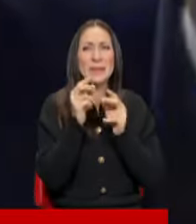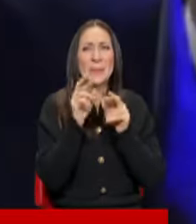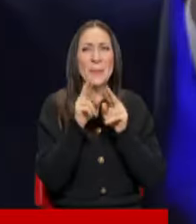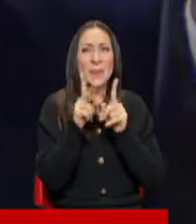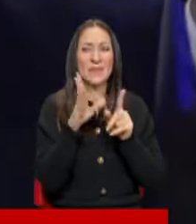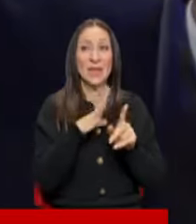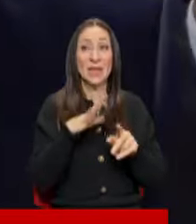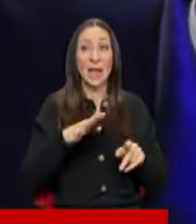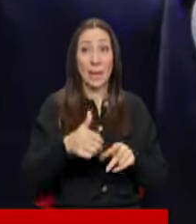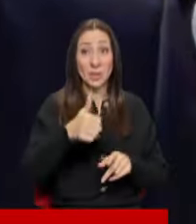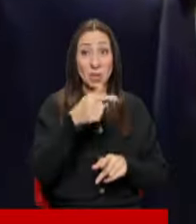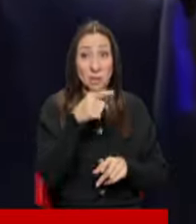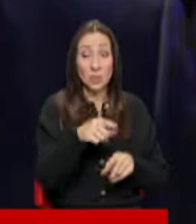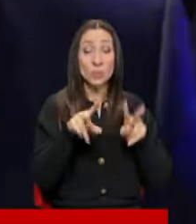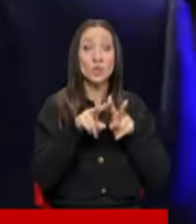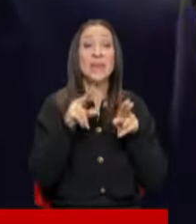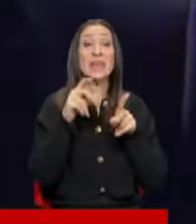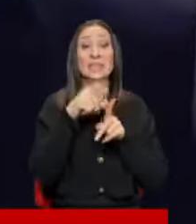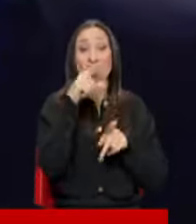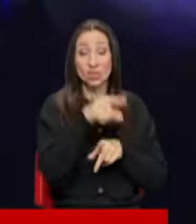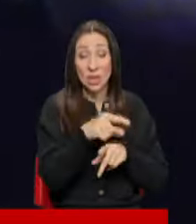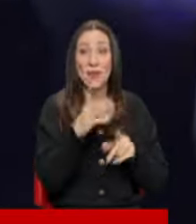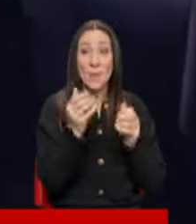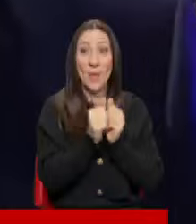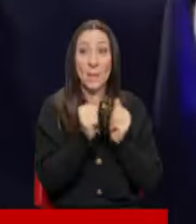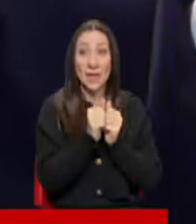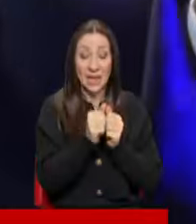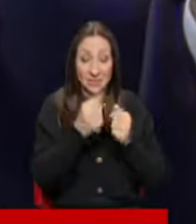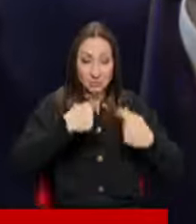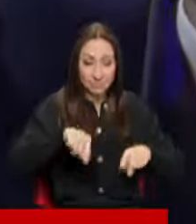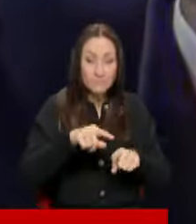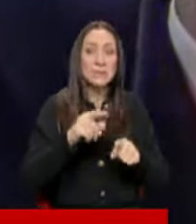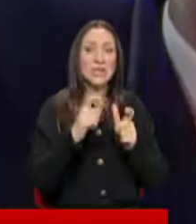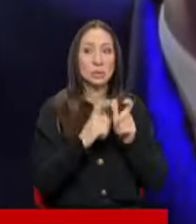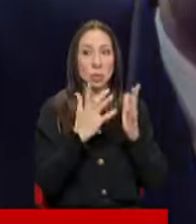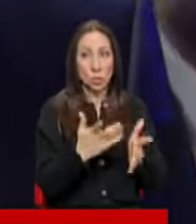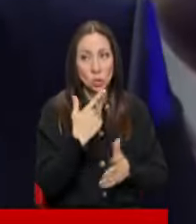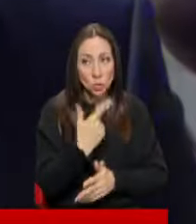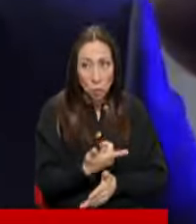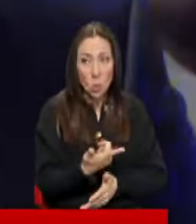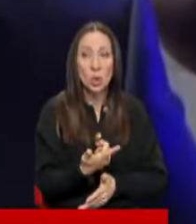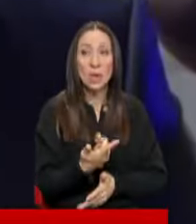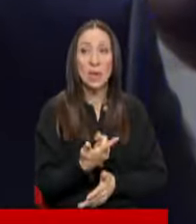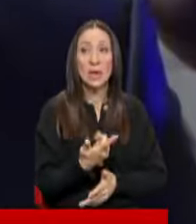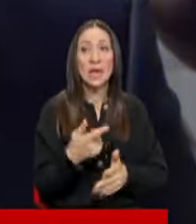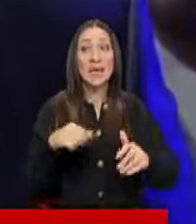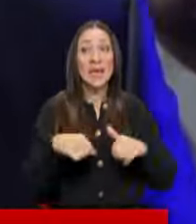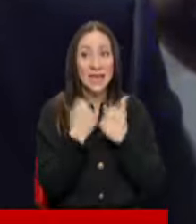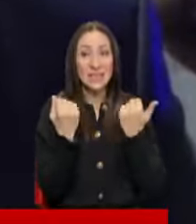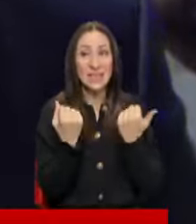zedelenme var. Sayın Genel Başkanımız Mustafa Destici ve beraberindeki heyete geçmiş olsun dileklerimizi iletiyor.